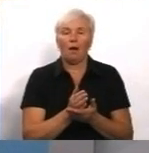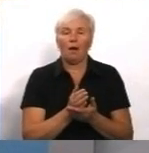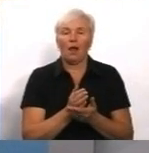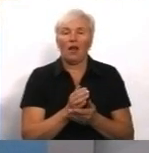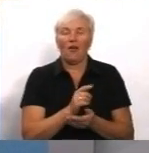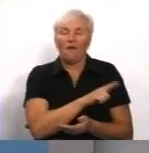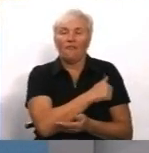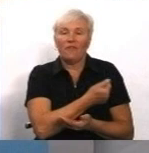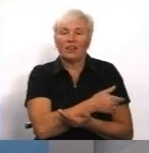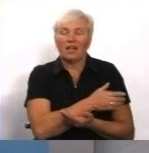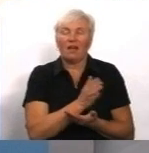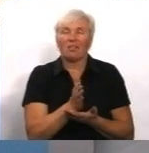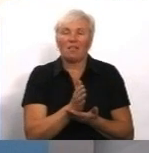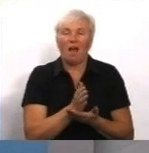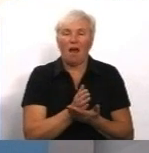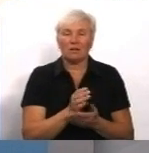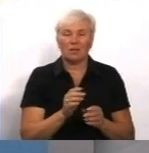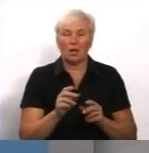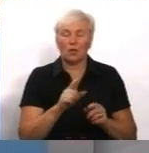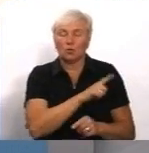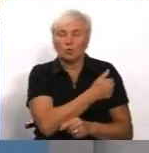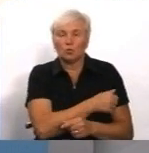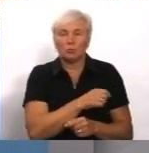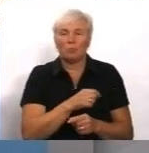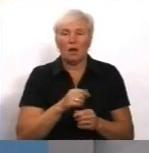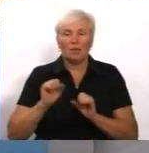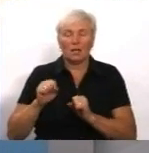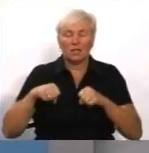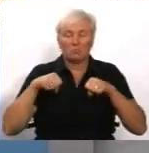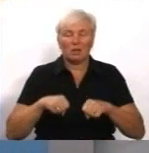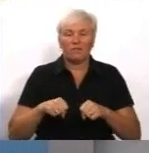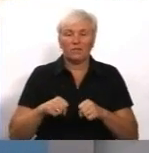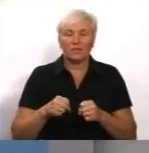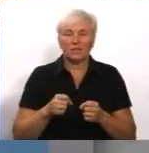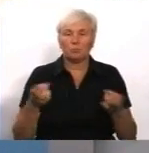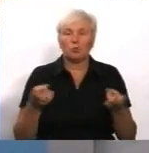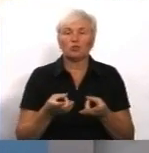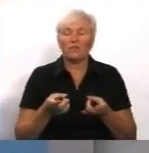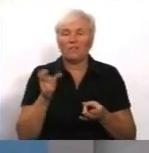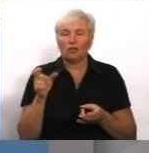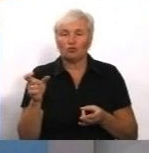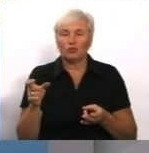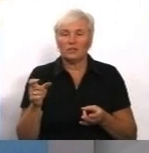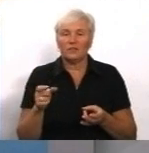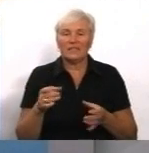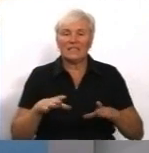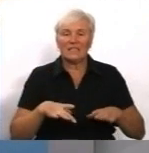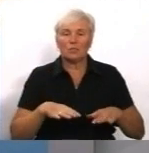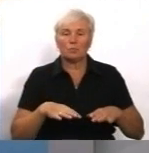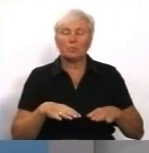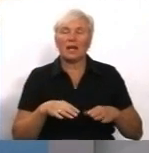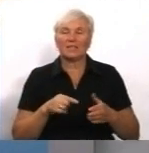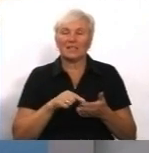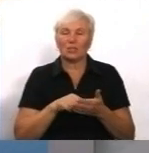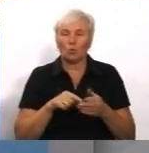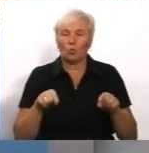ветеринарна служба, захист прав споживачів і інспекція ціноутворення чи регульованих